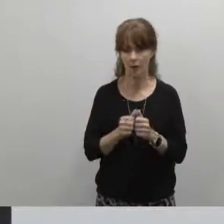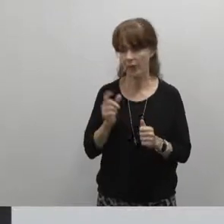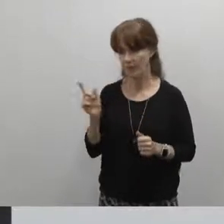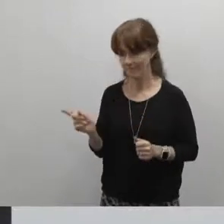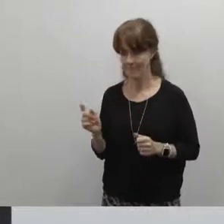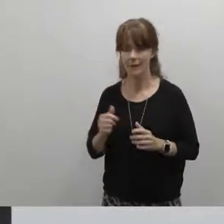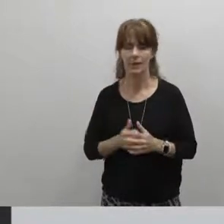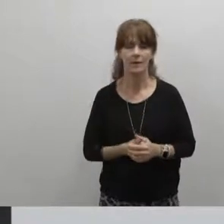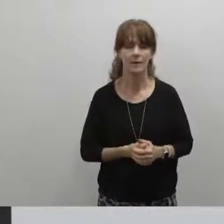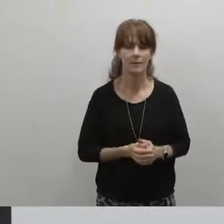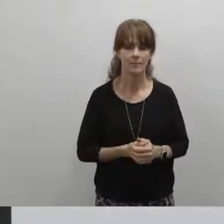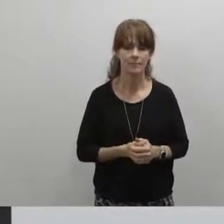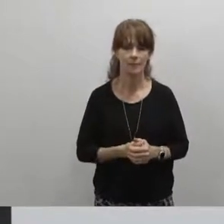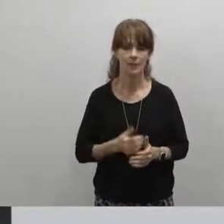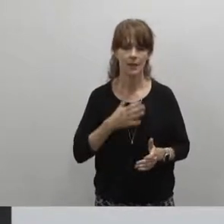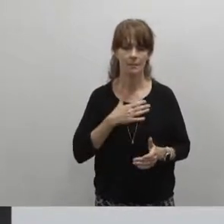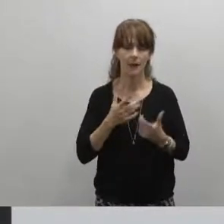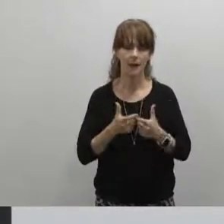សូម អរគុណ លោក Miranda